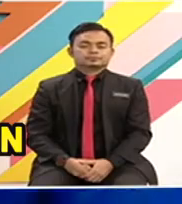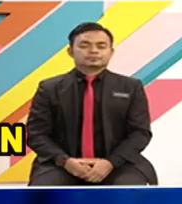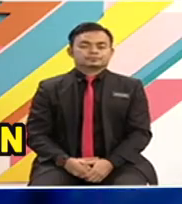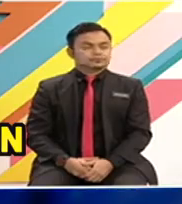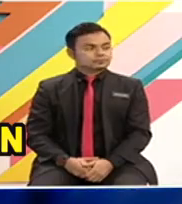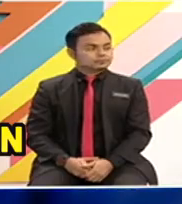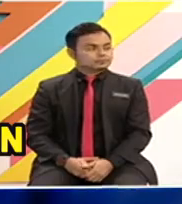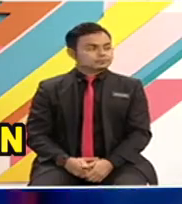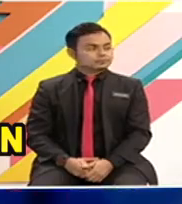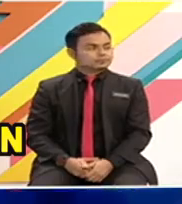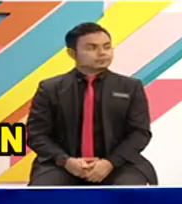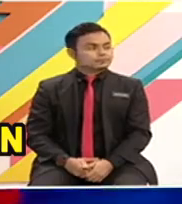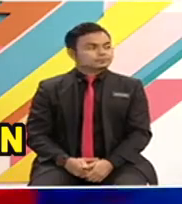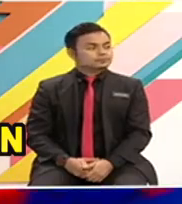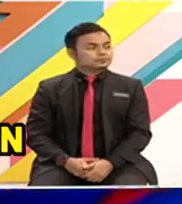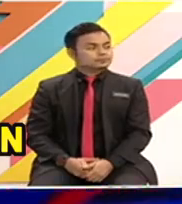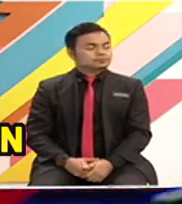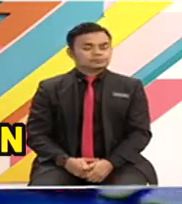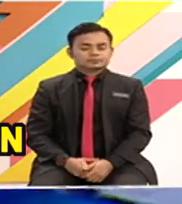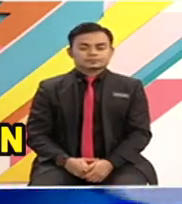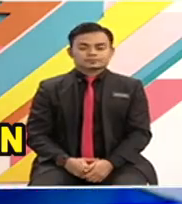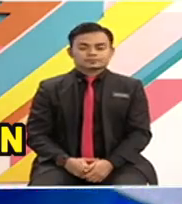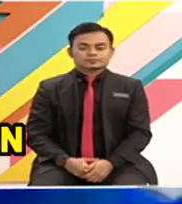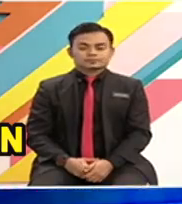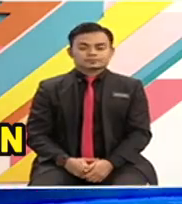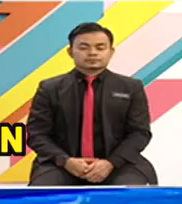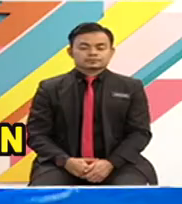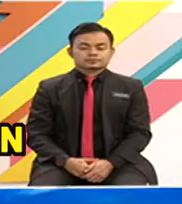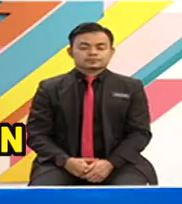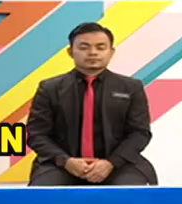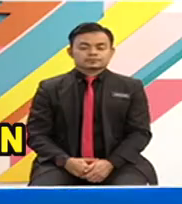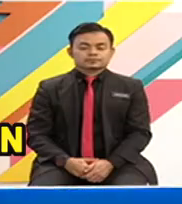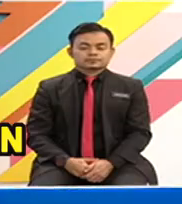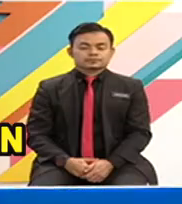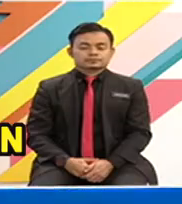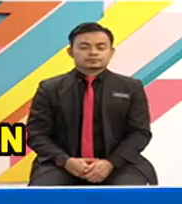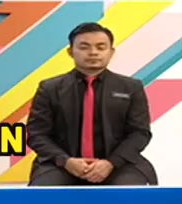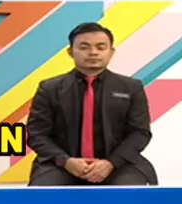kita kena ada seni juga dari segi menuangkannya Ceko